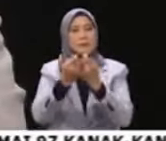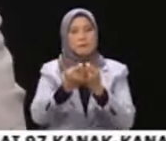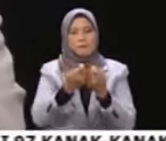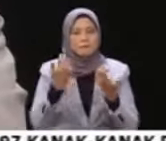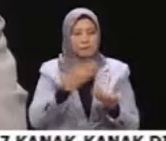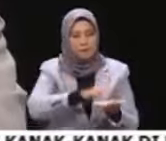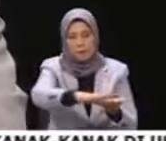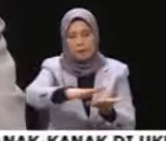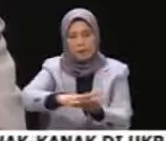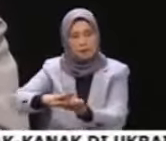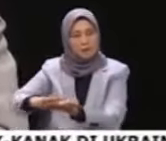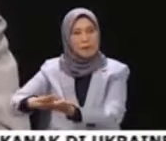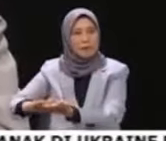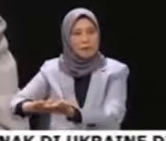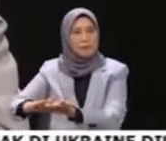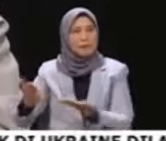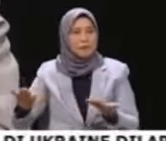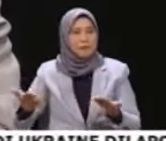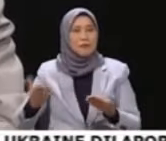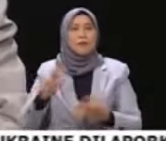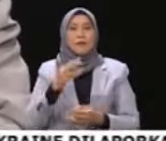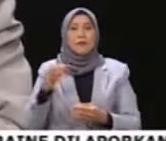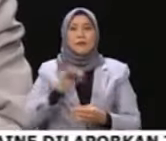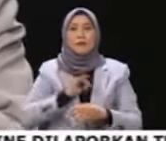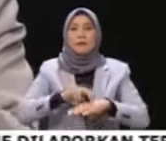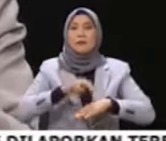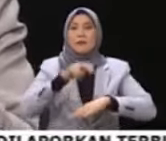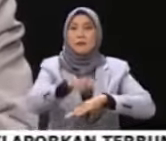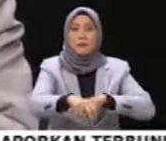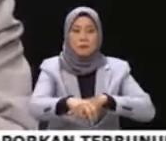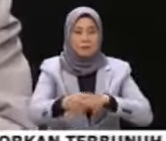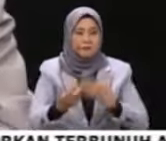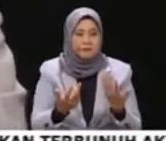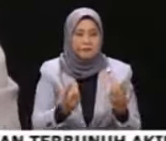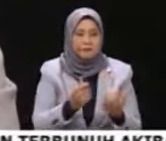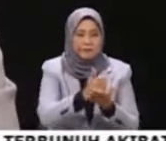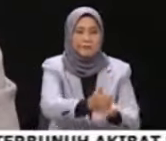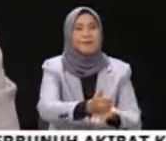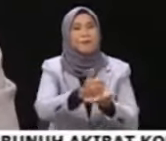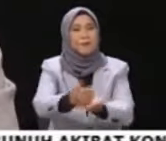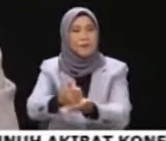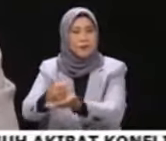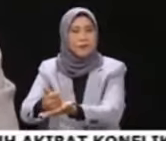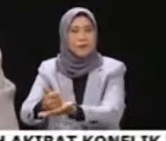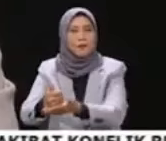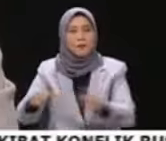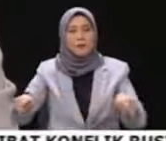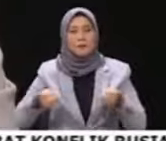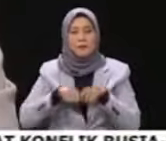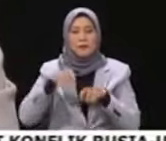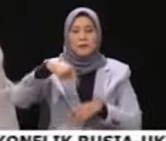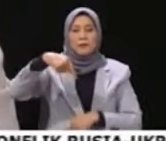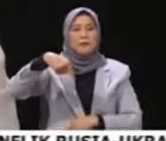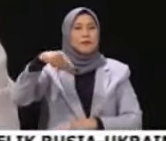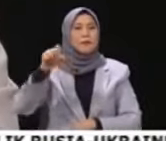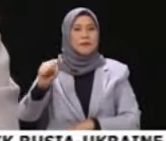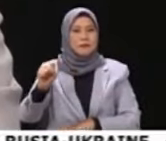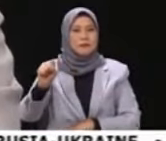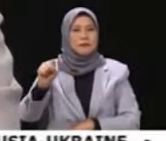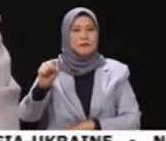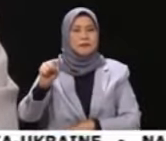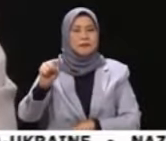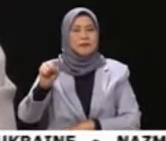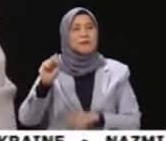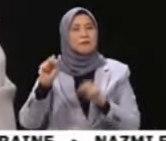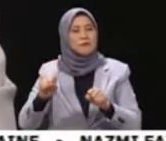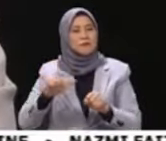mencuci. Ada yang paling banyak sekali saya turunnya ialah kita memberikan bantuan di tempat PPS itu sendiri. Jadi kita